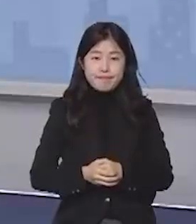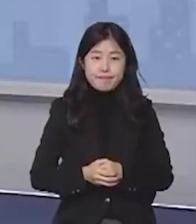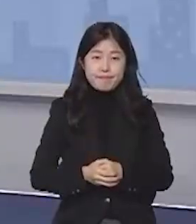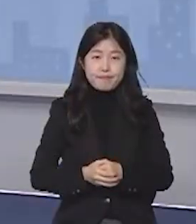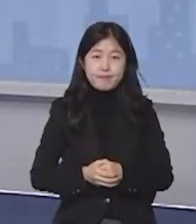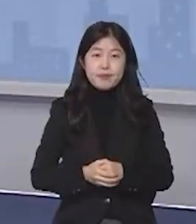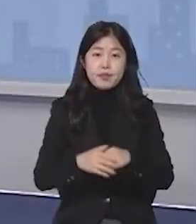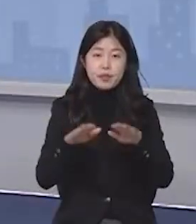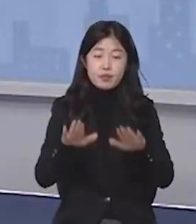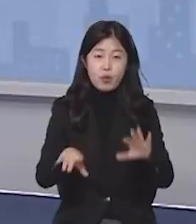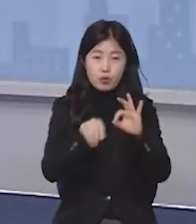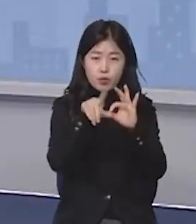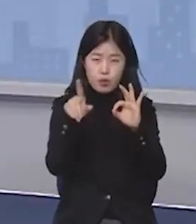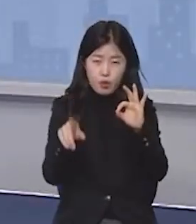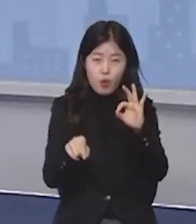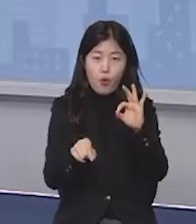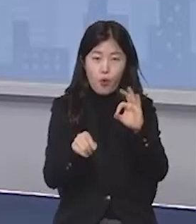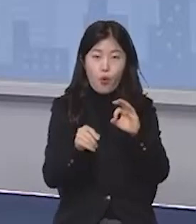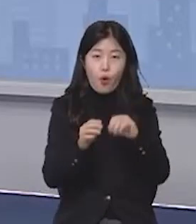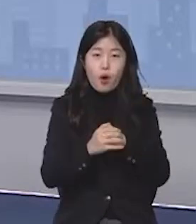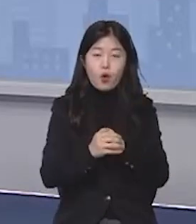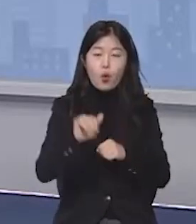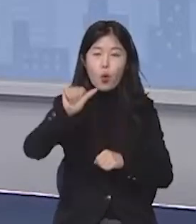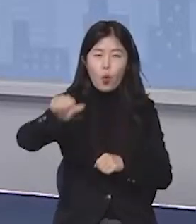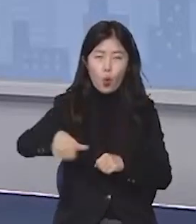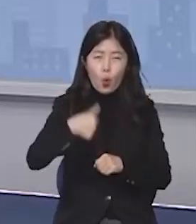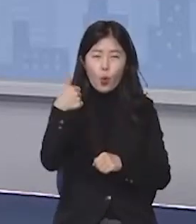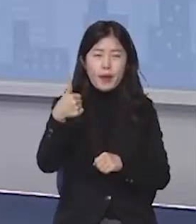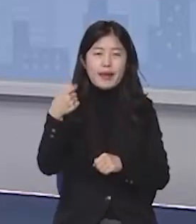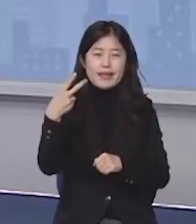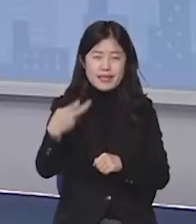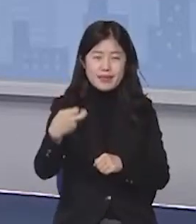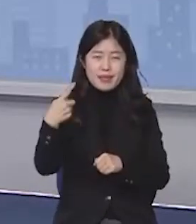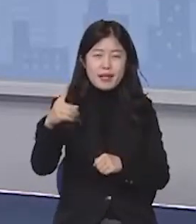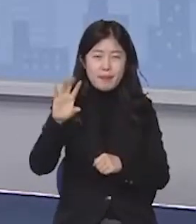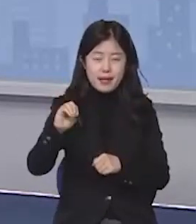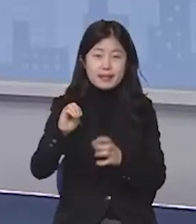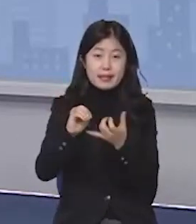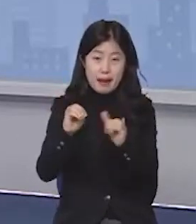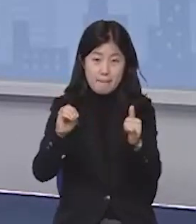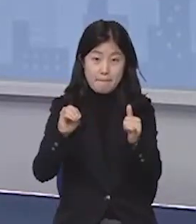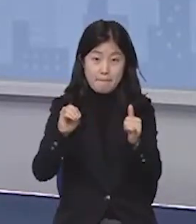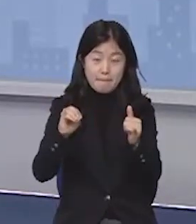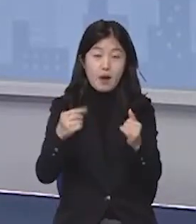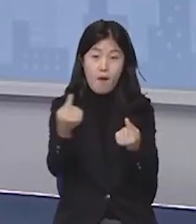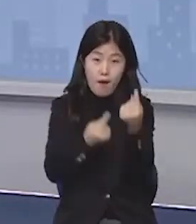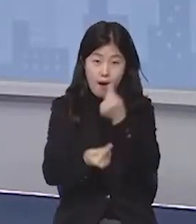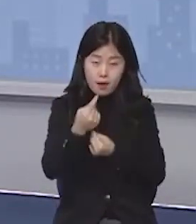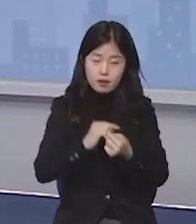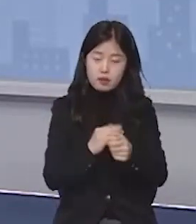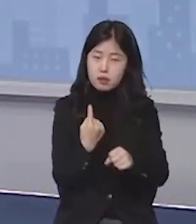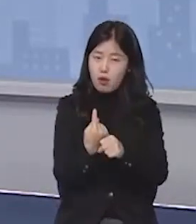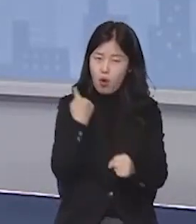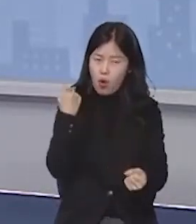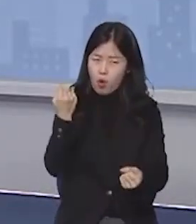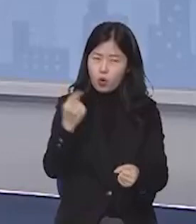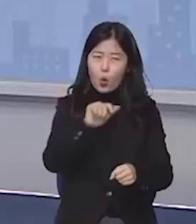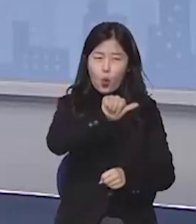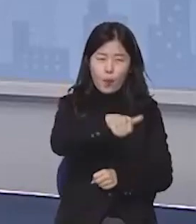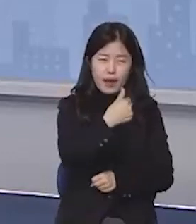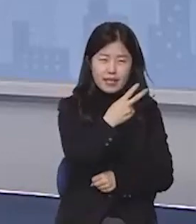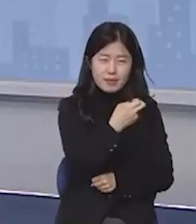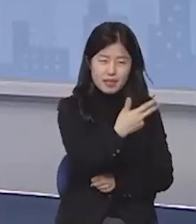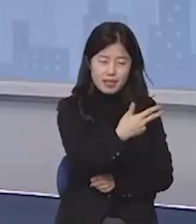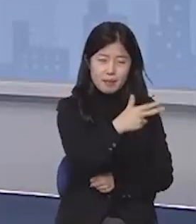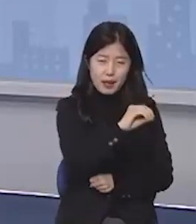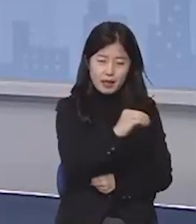올해 10월 광주를 찾은 관광객은 모두 5021만여 명이었습니다 지난해 527만여 명과 비교해